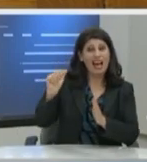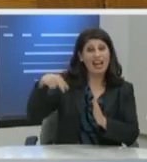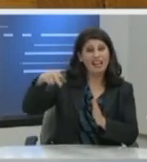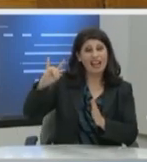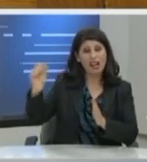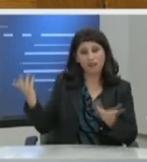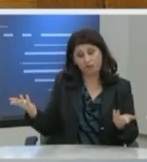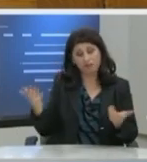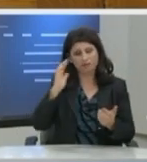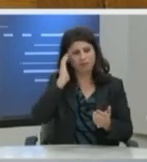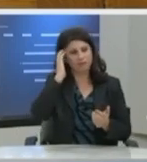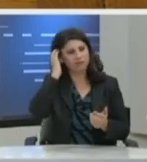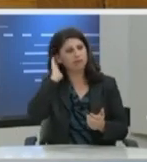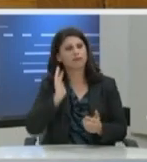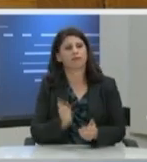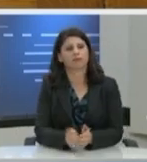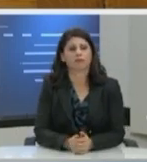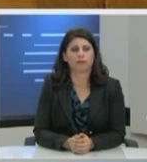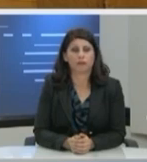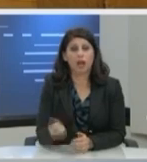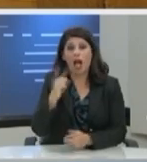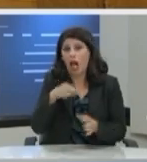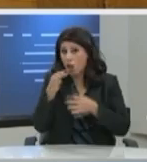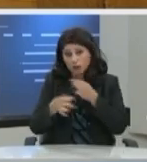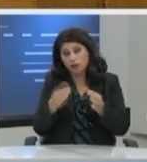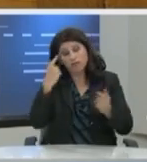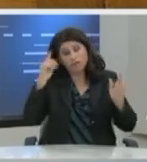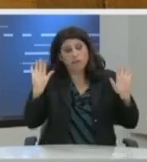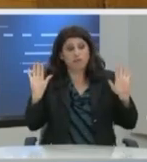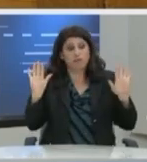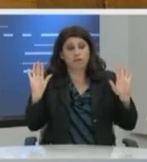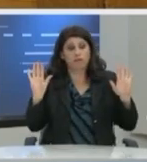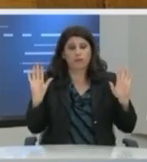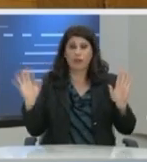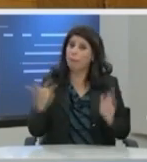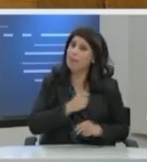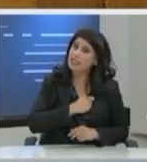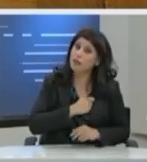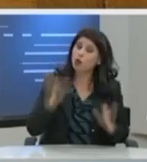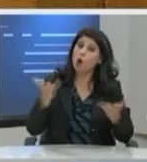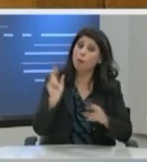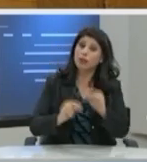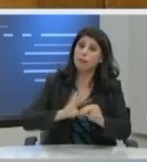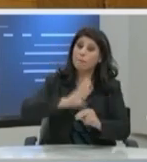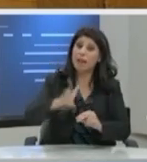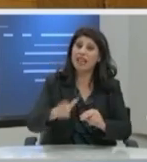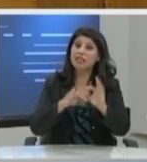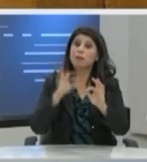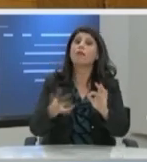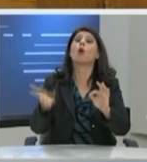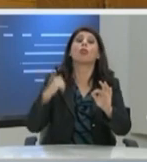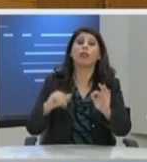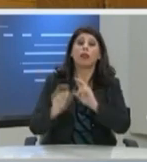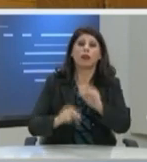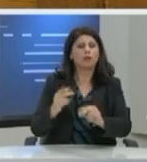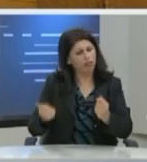Το ράλι. Δεν μπορώ να δώσω άλλη εξήγηση. Αλήθεια, πιστεύετε, όποτε και να γίνουν εκλογές, δεν θα γίνουν μέχρι το Σεπτέμβριο εκλογές, θα